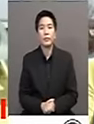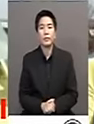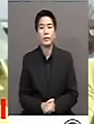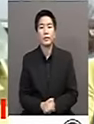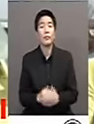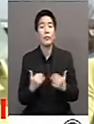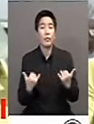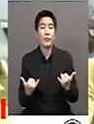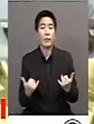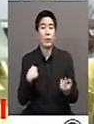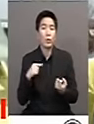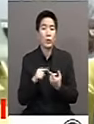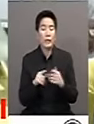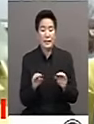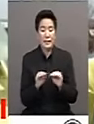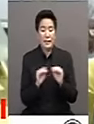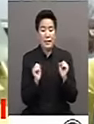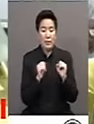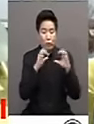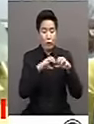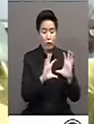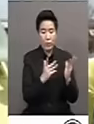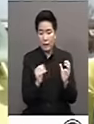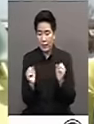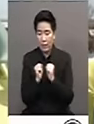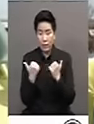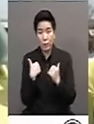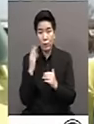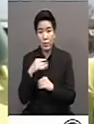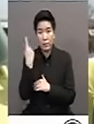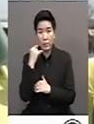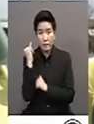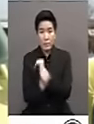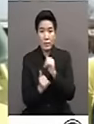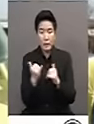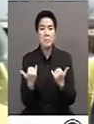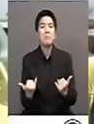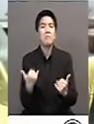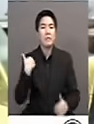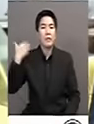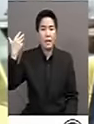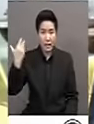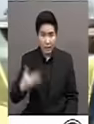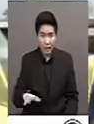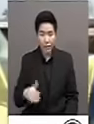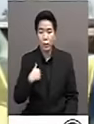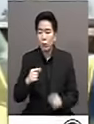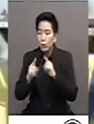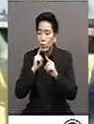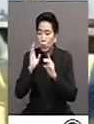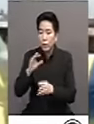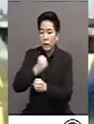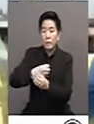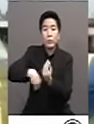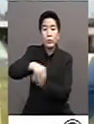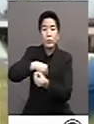และขณะนี้นะคะแม้ว่าจะเป็นปลายฝนต้นหนาวก็เริ่มที่จะมีนักท่องเที่ยวขึ้นมาบนภูทับเบิกแล้วซึ่งจากการที่พูดคุยกับผู้ประกอบการ